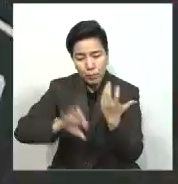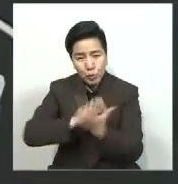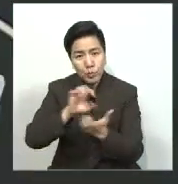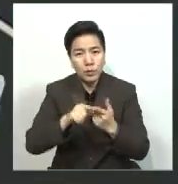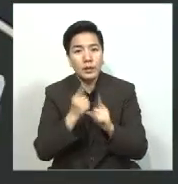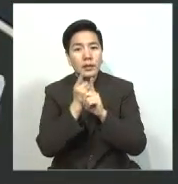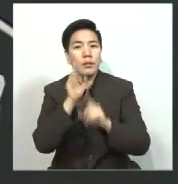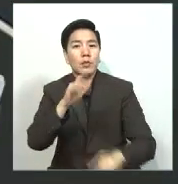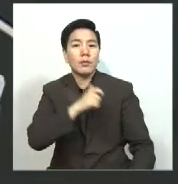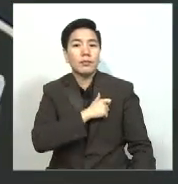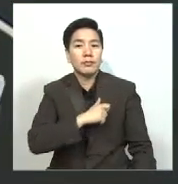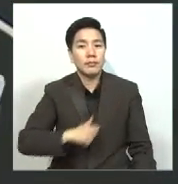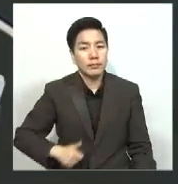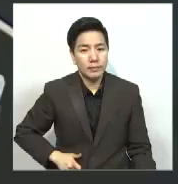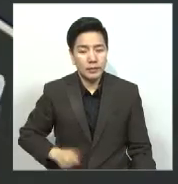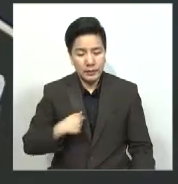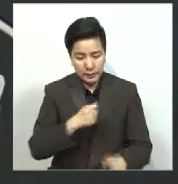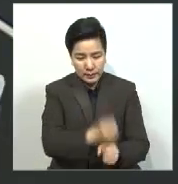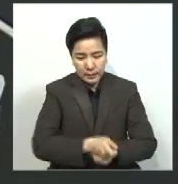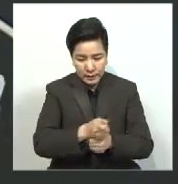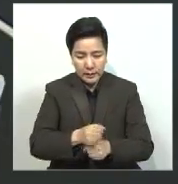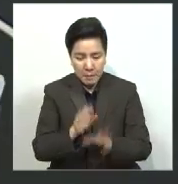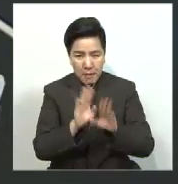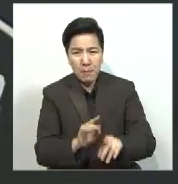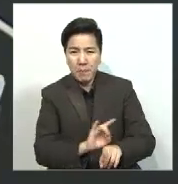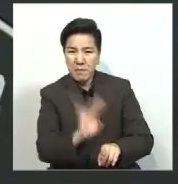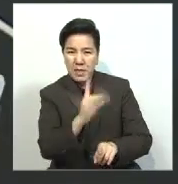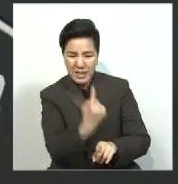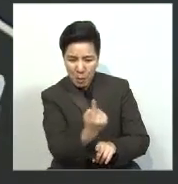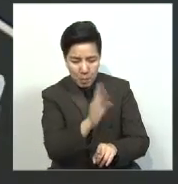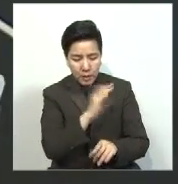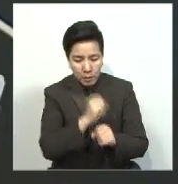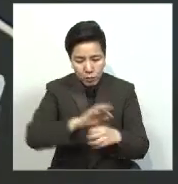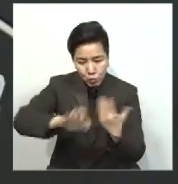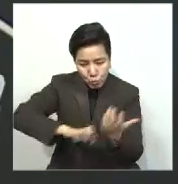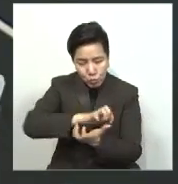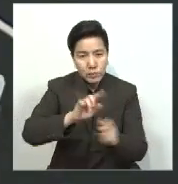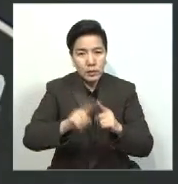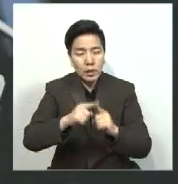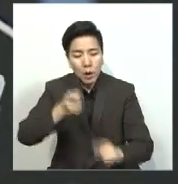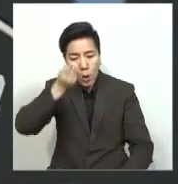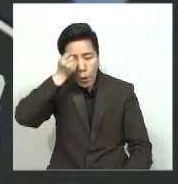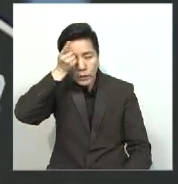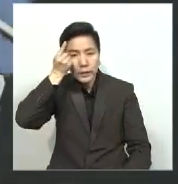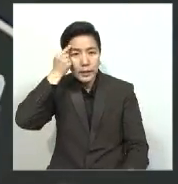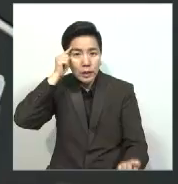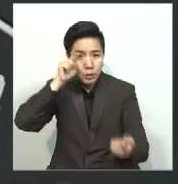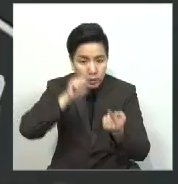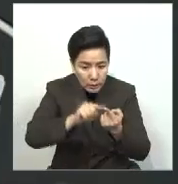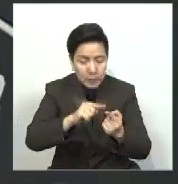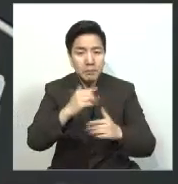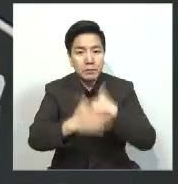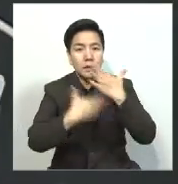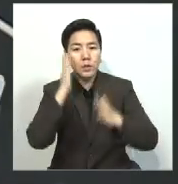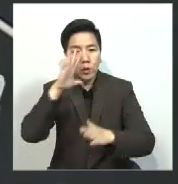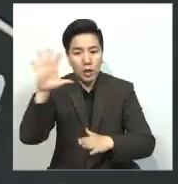ตามศาสตร์พระราชาลดการปลูกพืชเศรษฐกิจเชิงเดี่ยวนะคะน้อมนำศาสตร์พระราชาเข้าใจเข้าถึงพัฒนามาเดินหน้